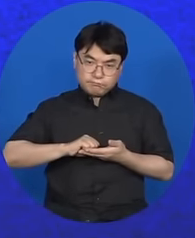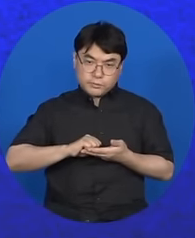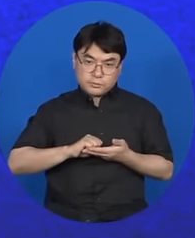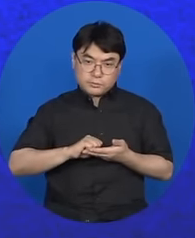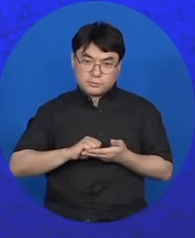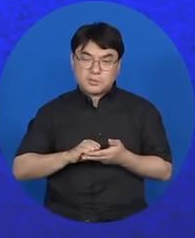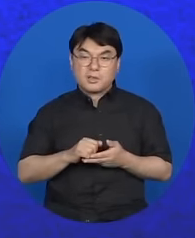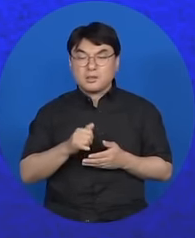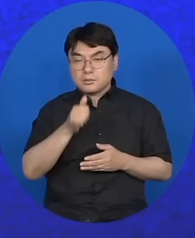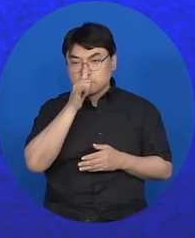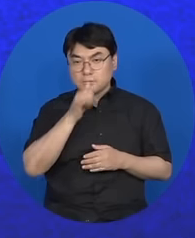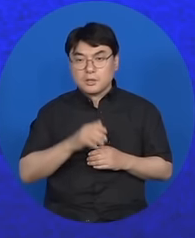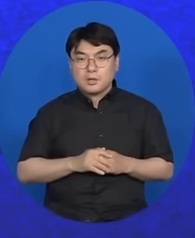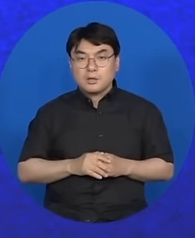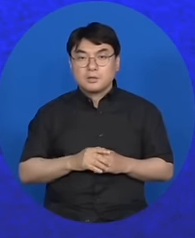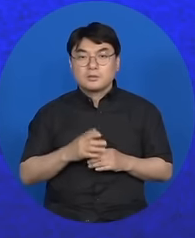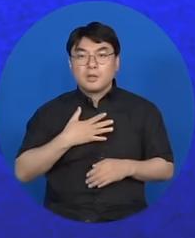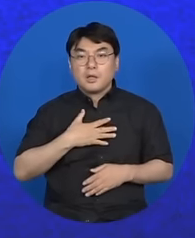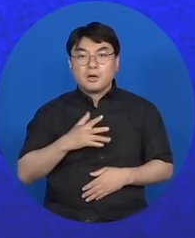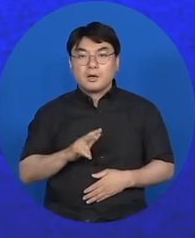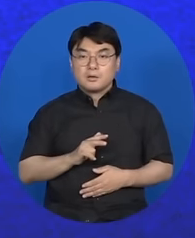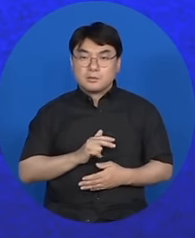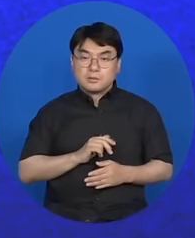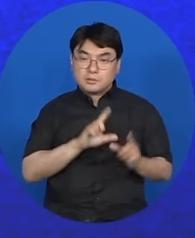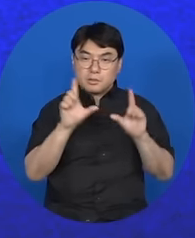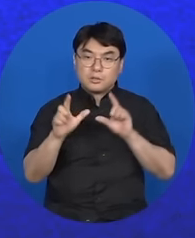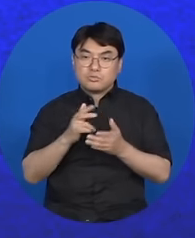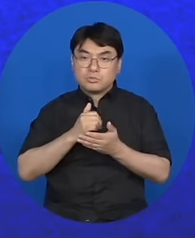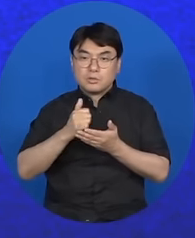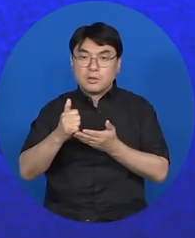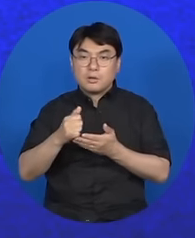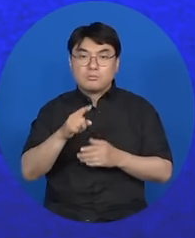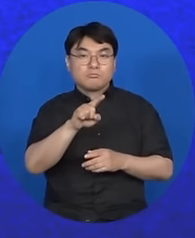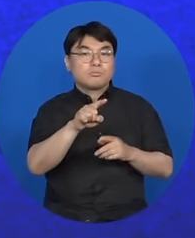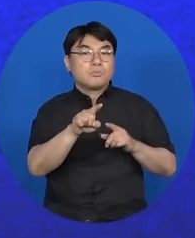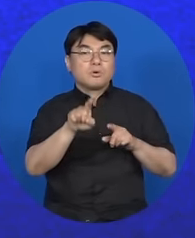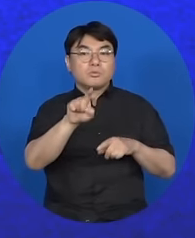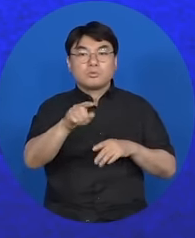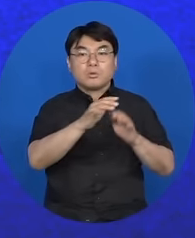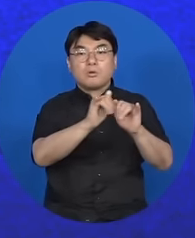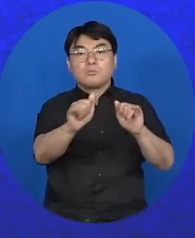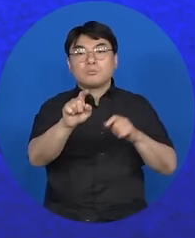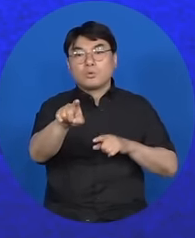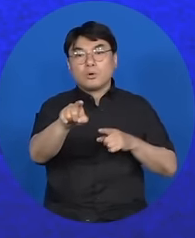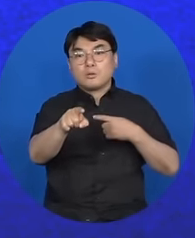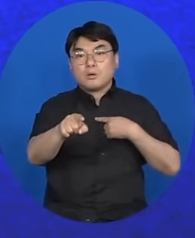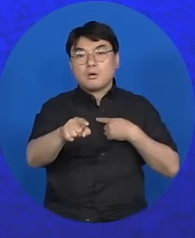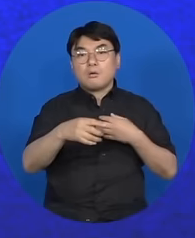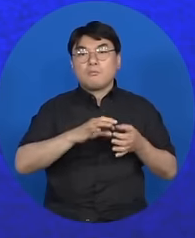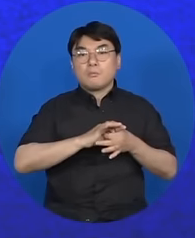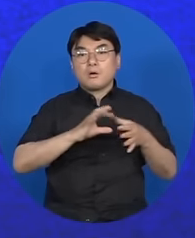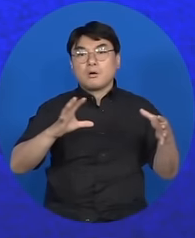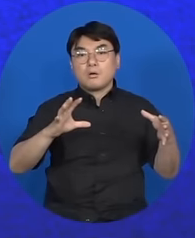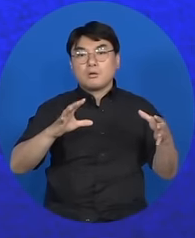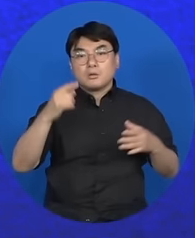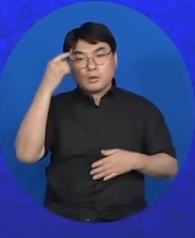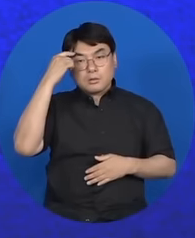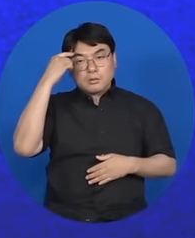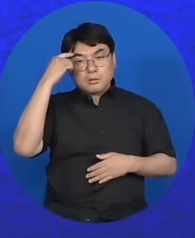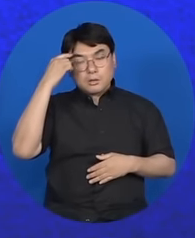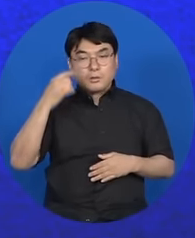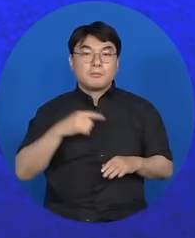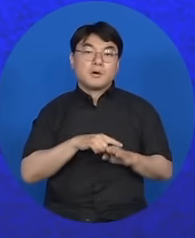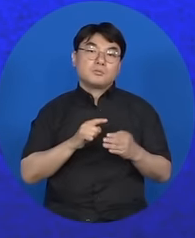주인이다. 내가 나와 그 사람은 별개다 라고 하는 그 생각이 우리 안에 들어와 있지